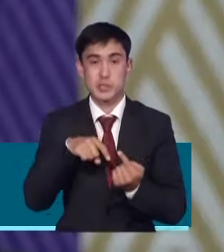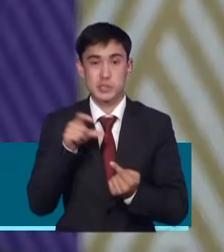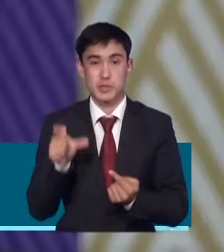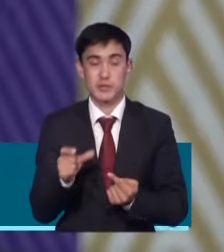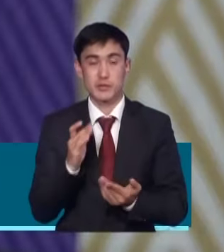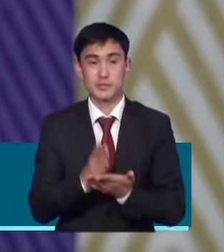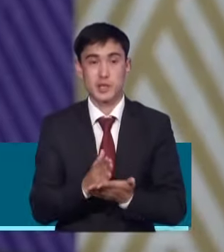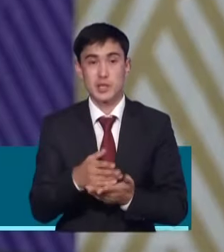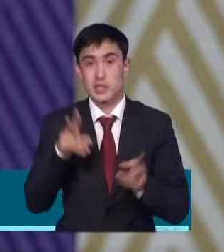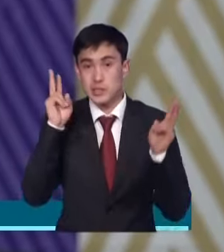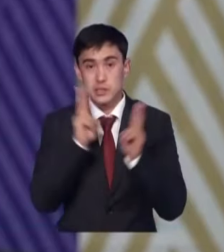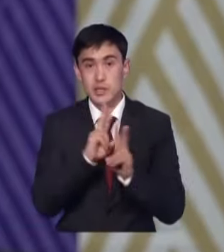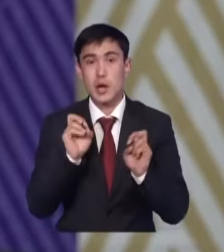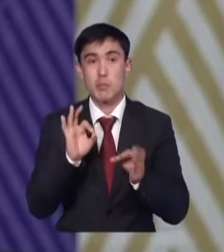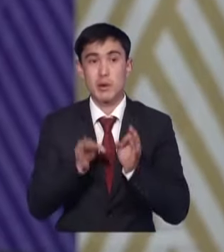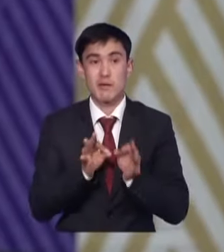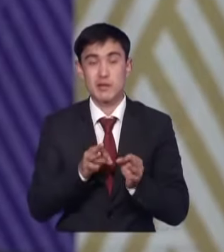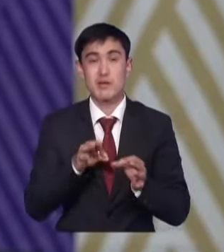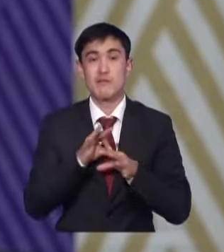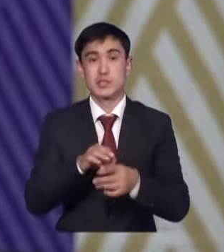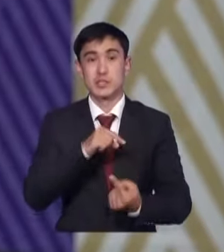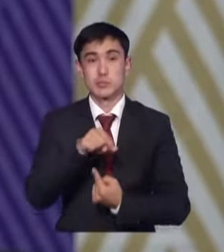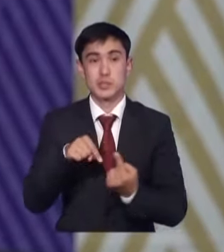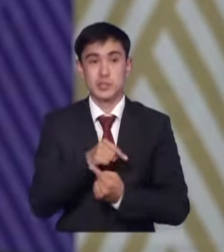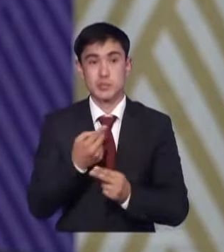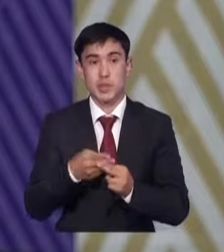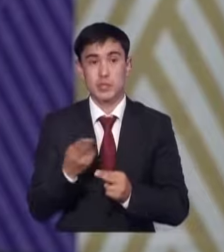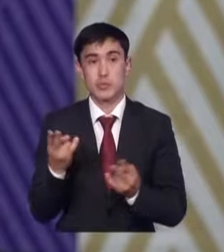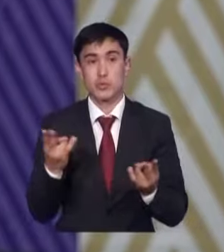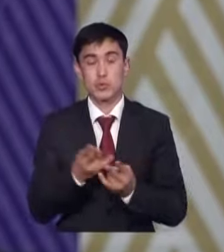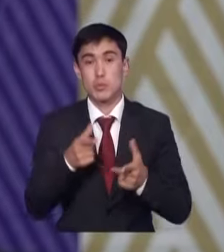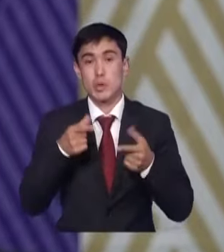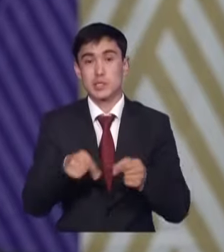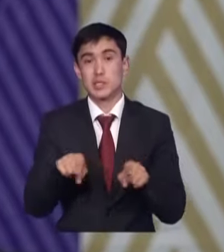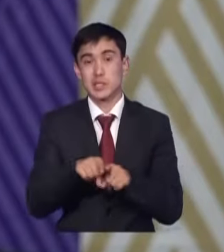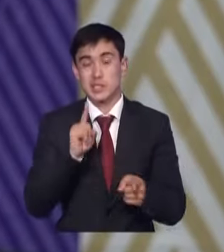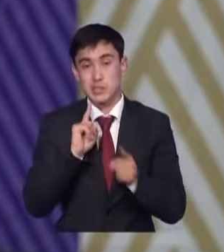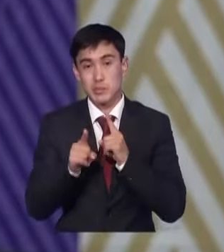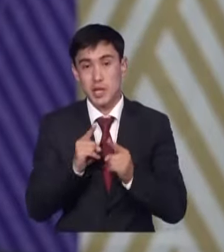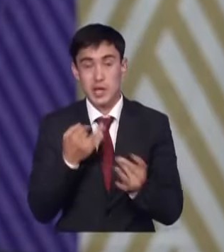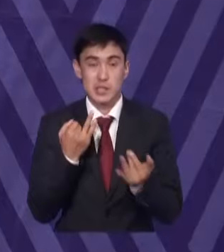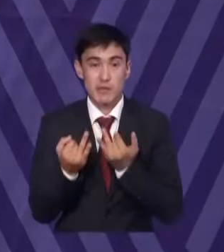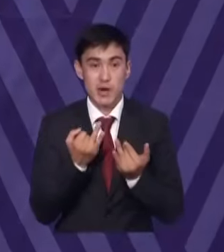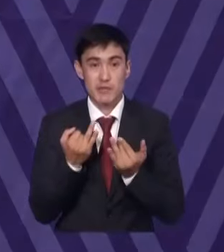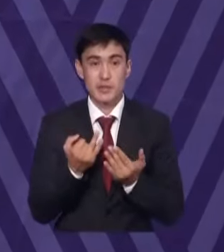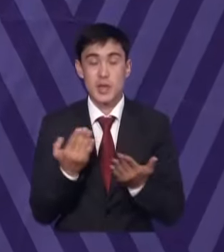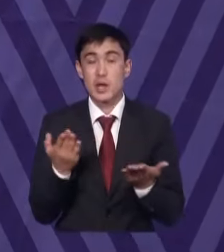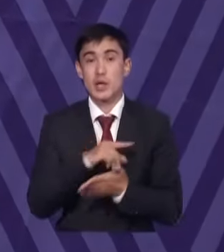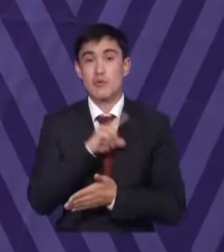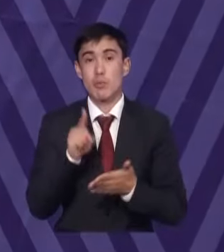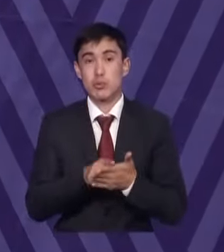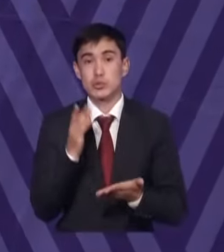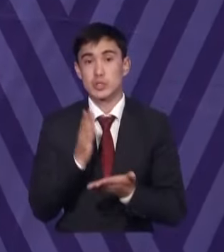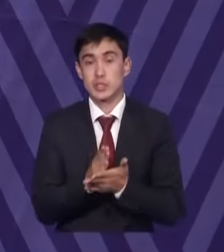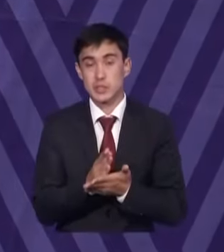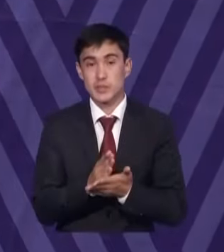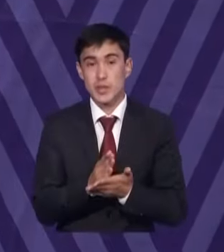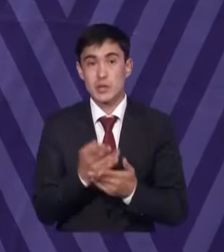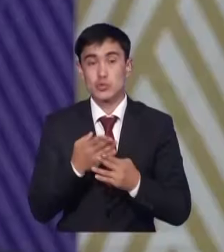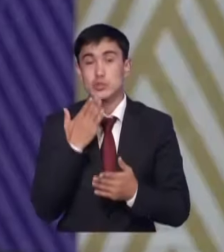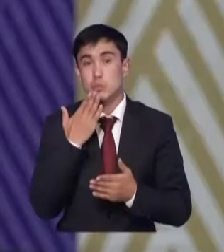и они не знают, как правильно вести бизнес. Поэтому надо посещать такие семинары, разговаривать. Какие вопросы интересующие,